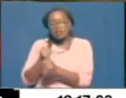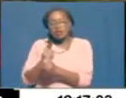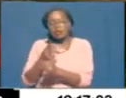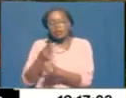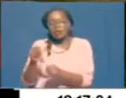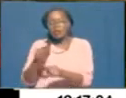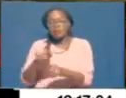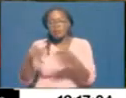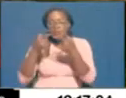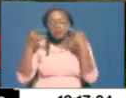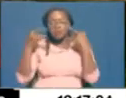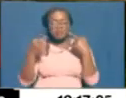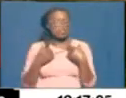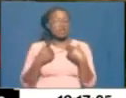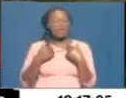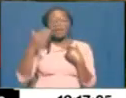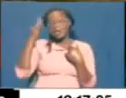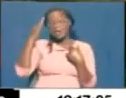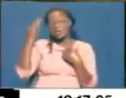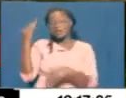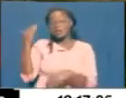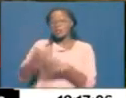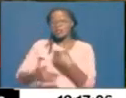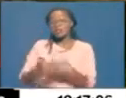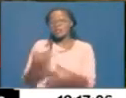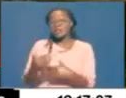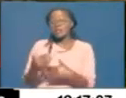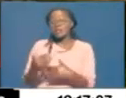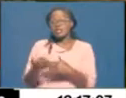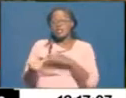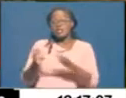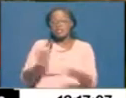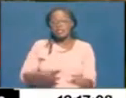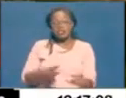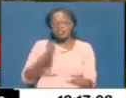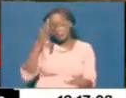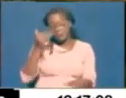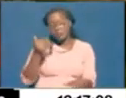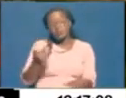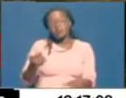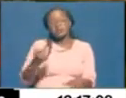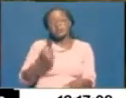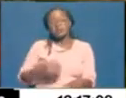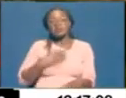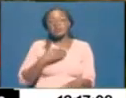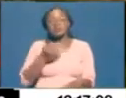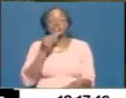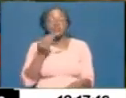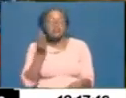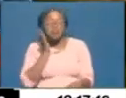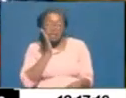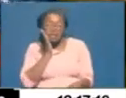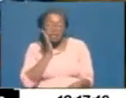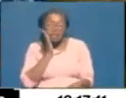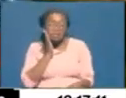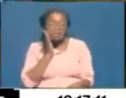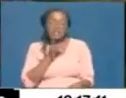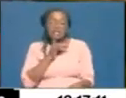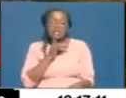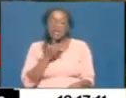masks. I know of neighbors that we have lost because we came home visiting our parents and infected them with their